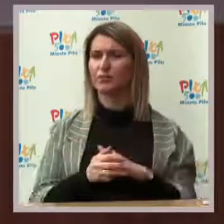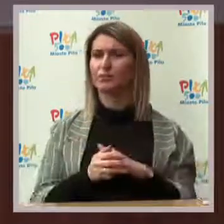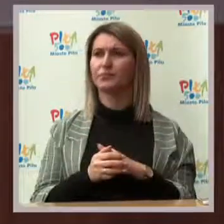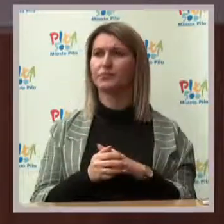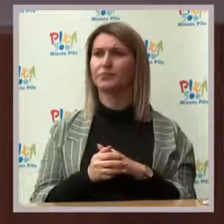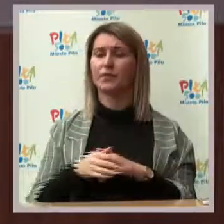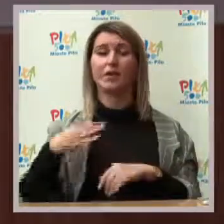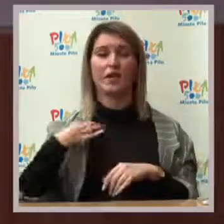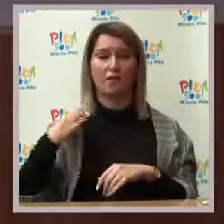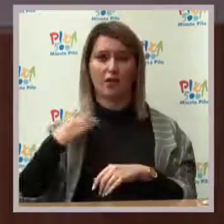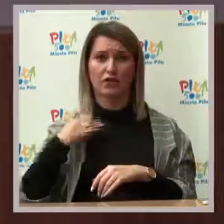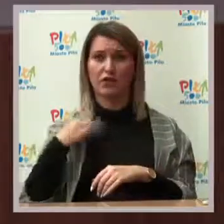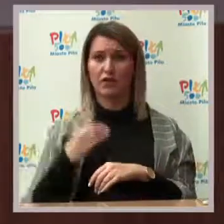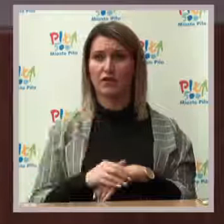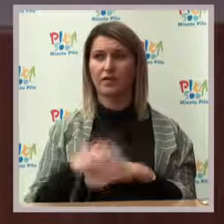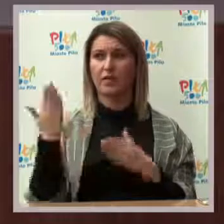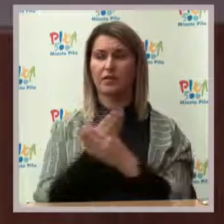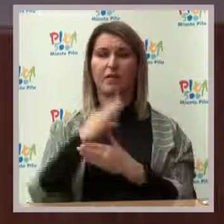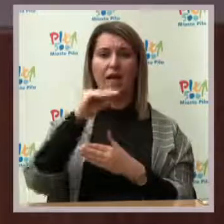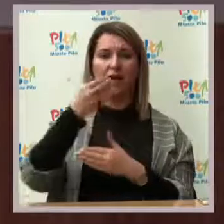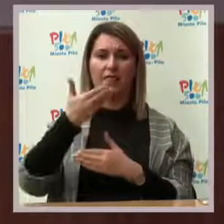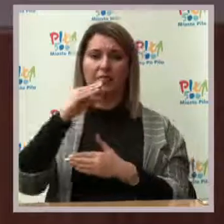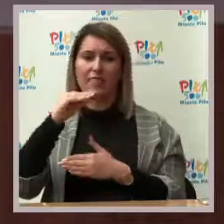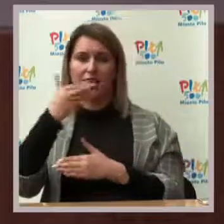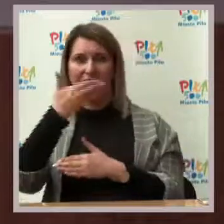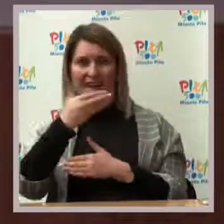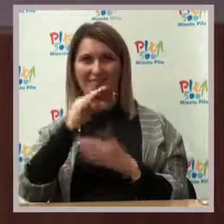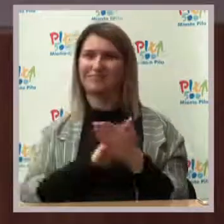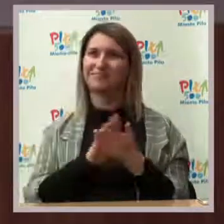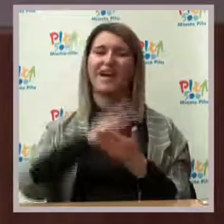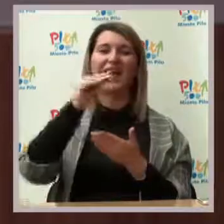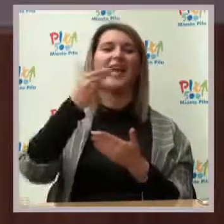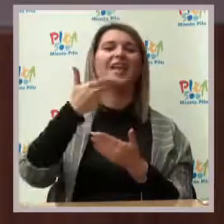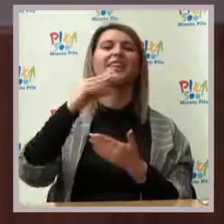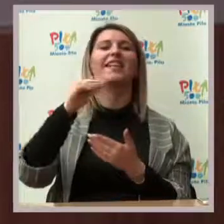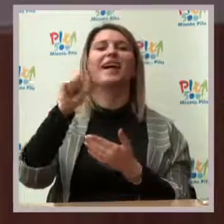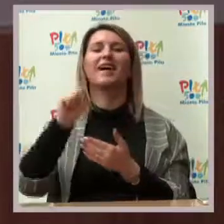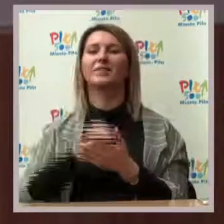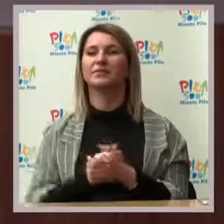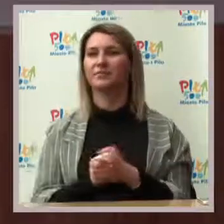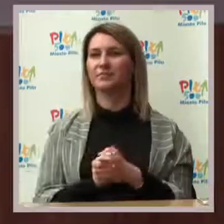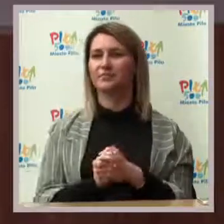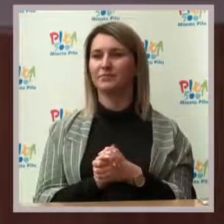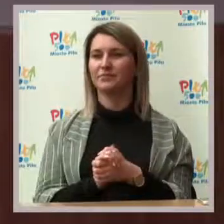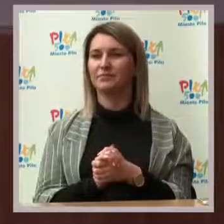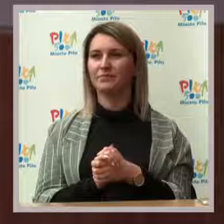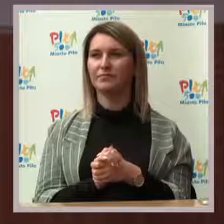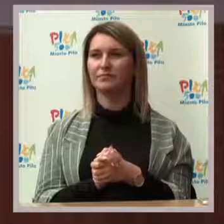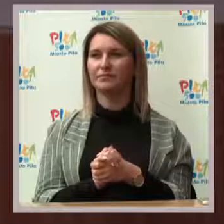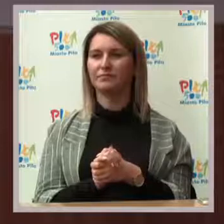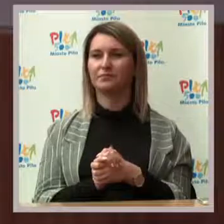namawiać właściciela, czyli firmę Enea, bo po ich stronie musi pojawić się ta